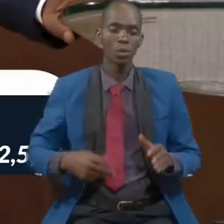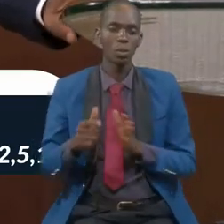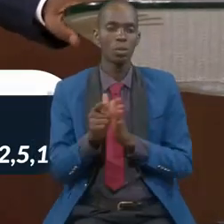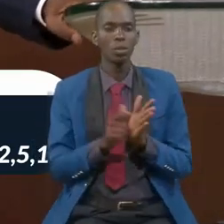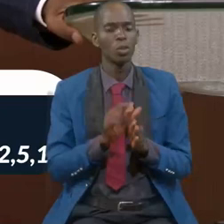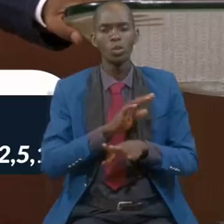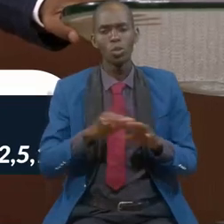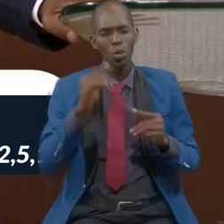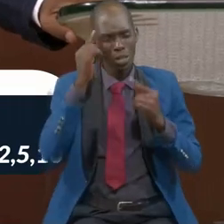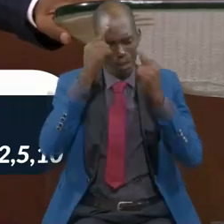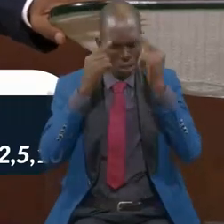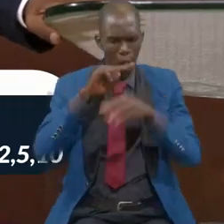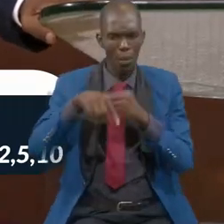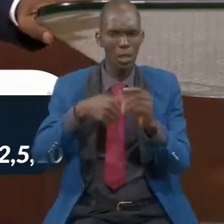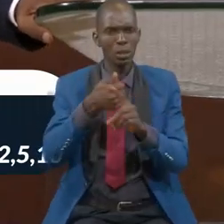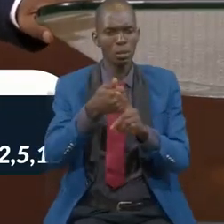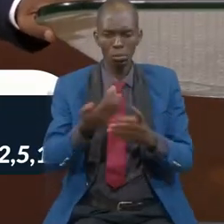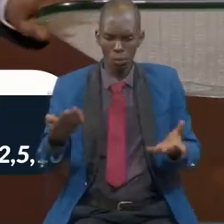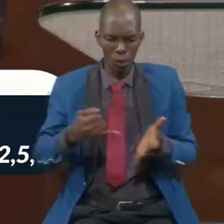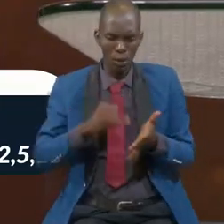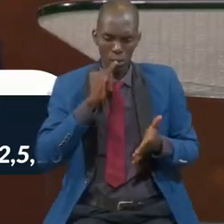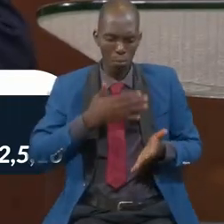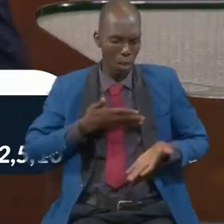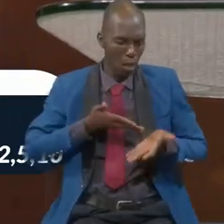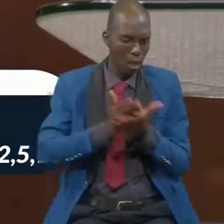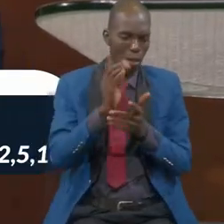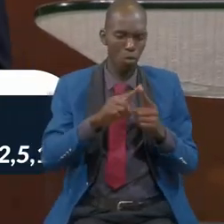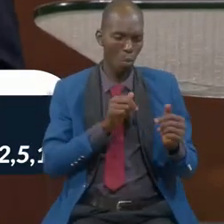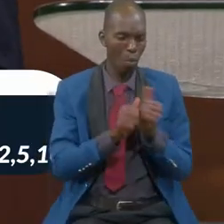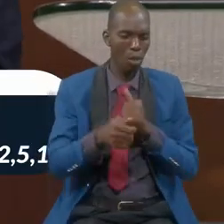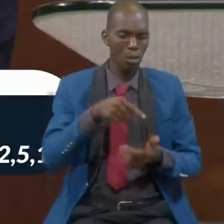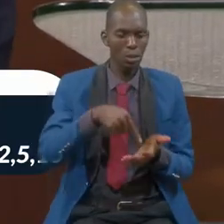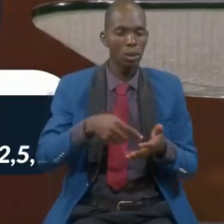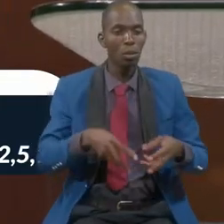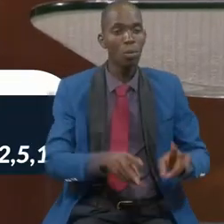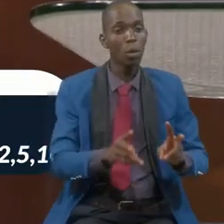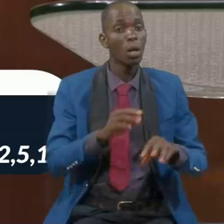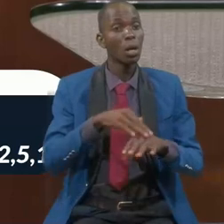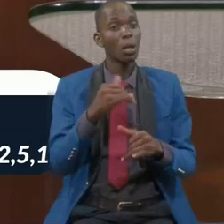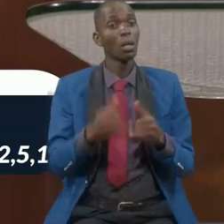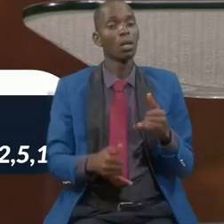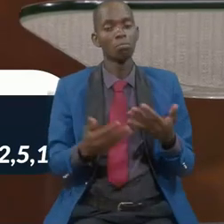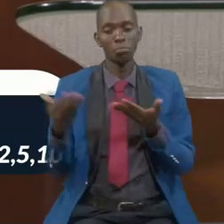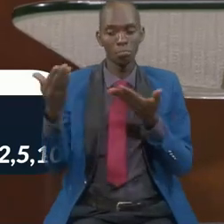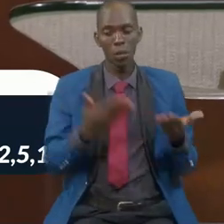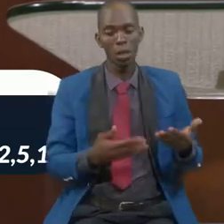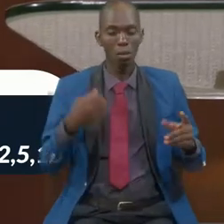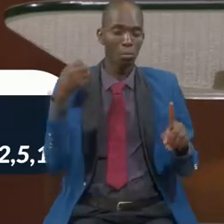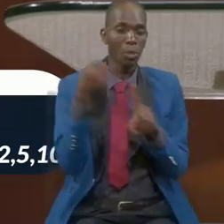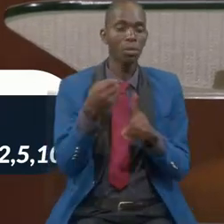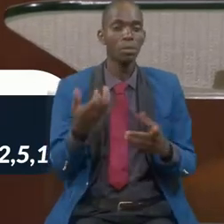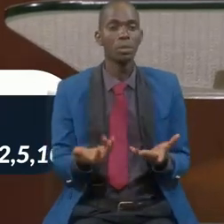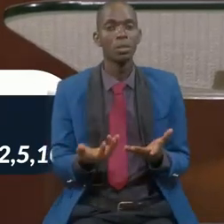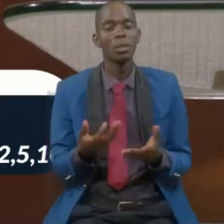faut accomplir la loi royale. Ne pensez pas à vous seul. J'ai le droit de conduire, aller de gauche à droite. Vous